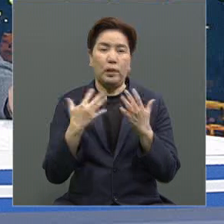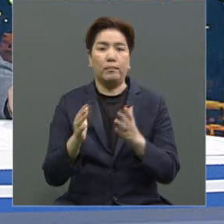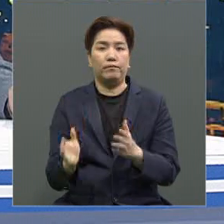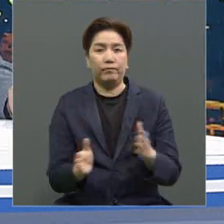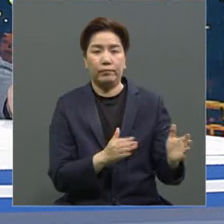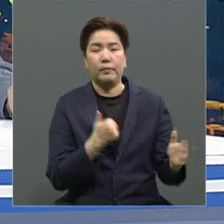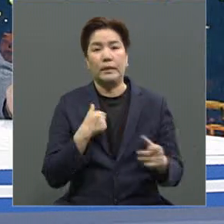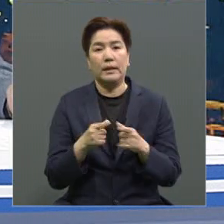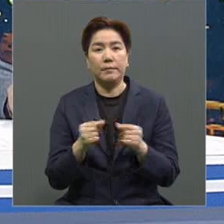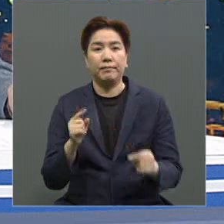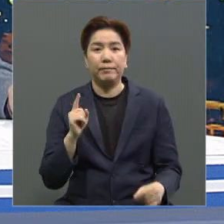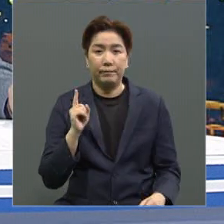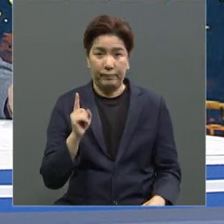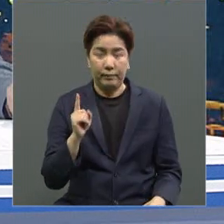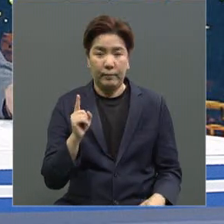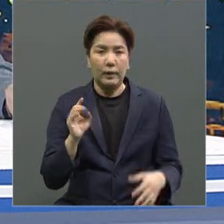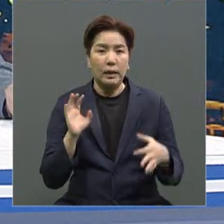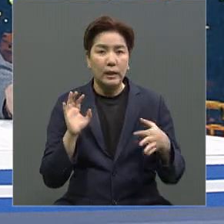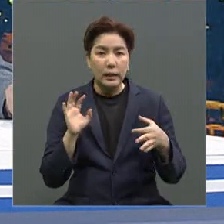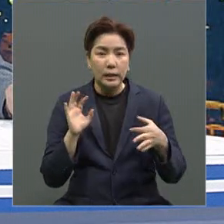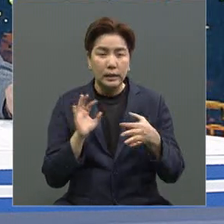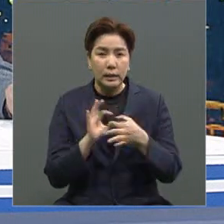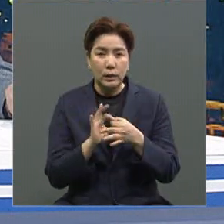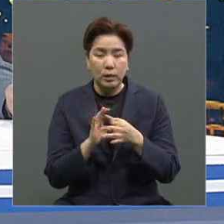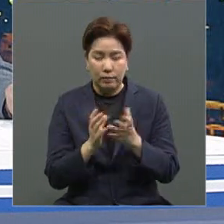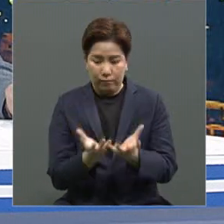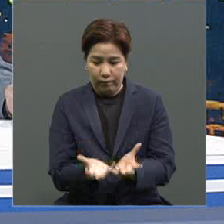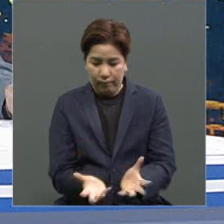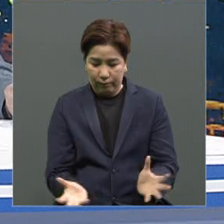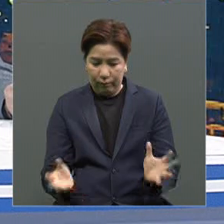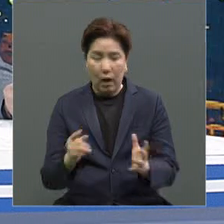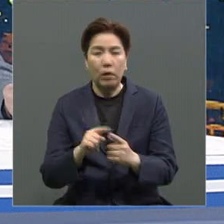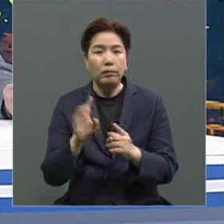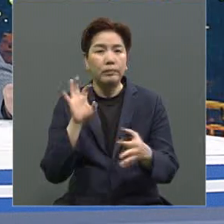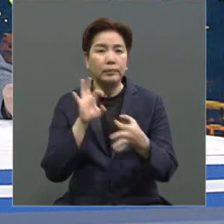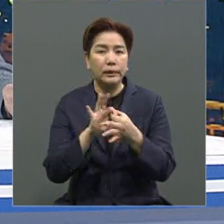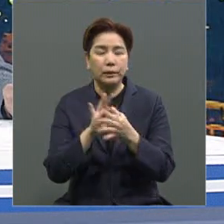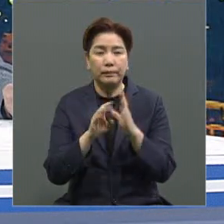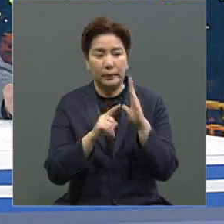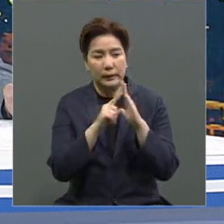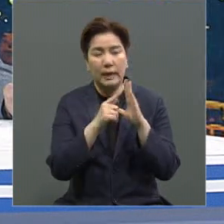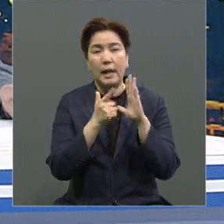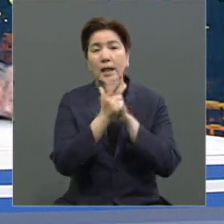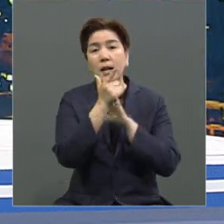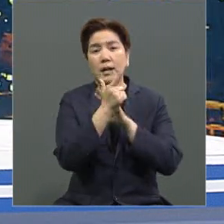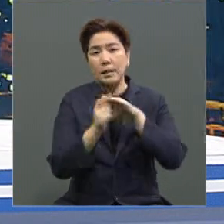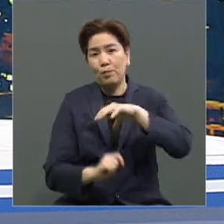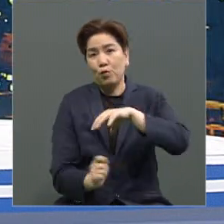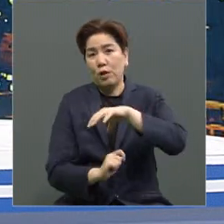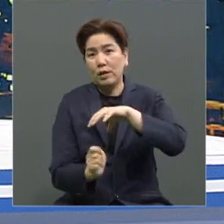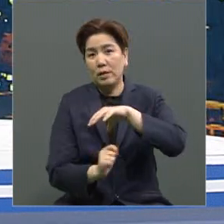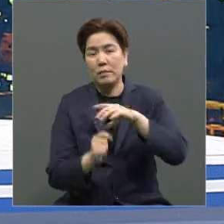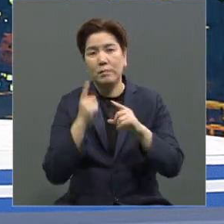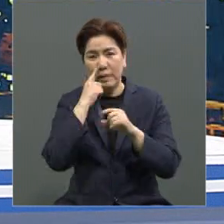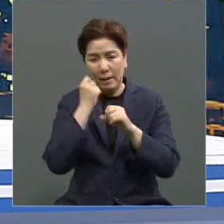มาอีกหนึ่งเรื่องนะครับเป็นเรื่องที่เกี่ยวข้องกับกระเช้าผูกกระดึงนะครับที่เป็นที่มีการพูดถึงกันมากขึ้นนะครับก็เป็